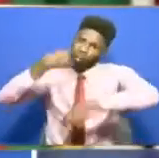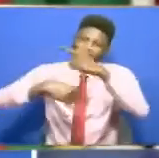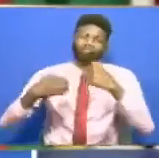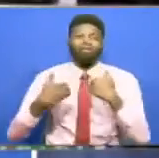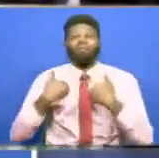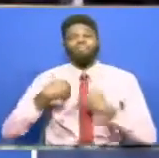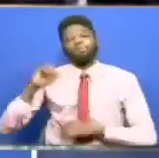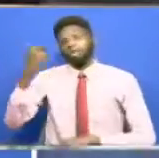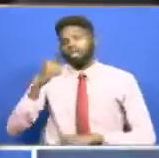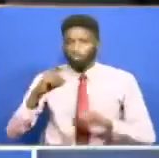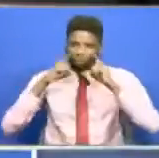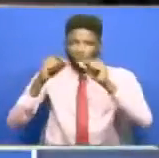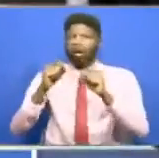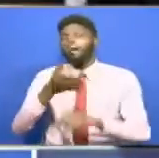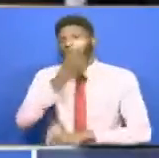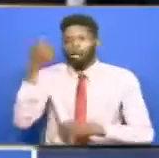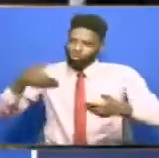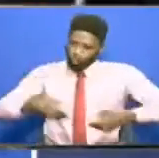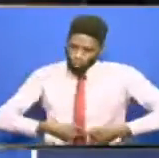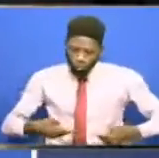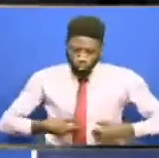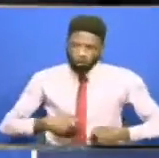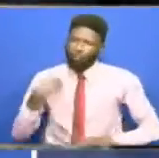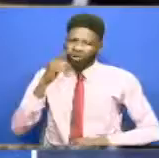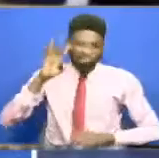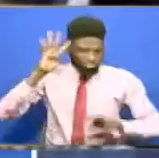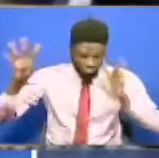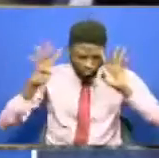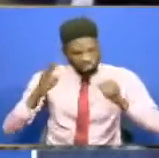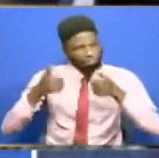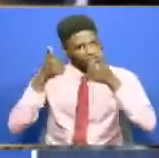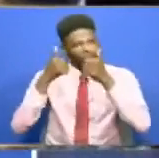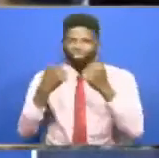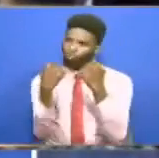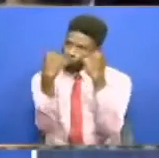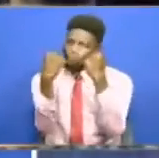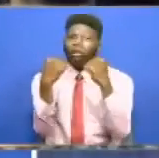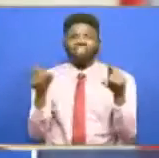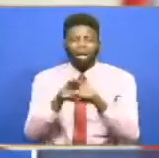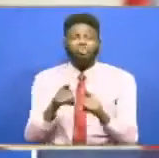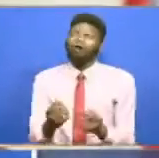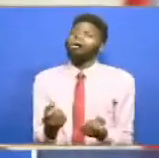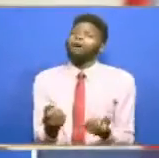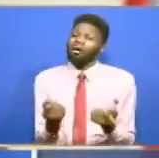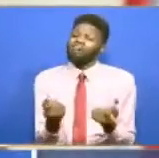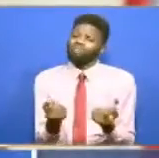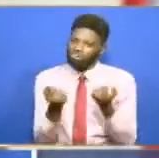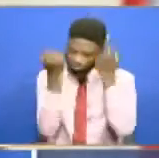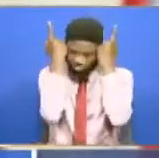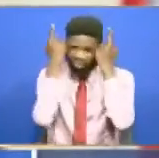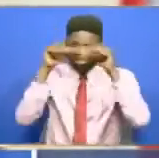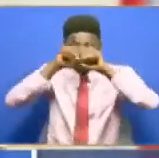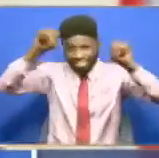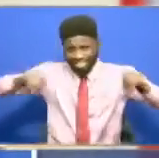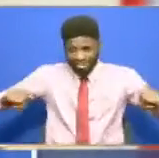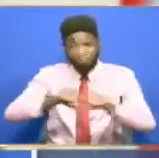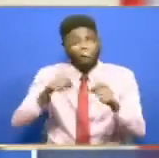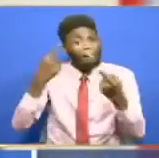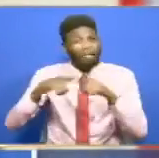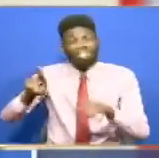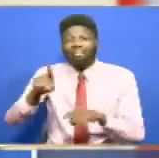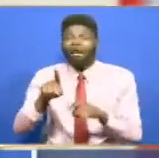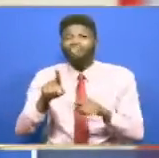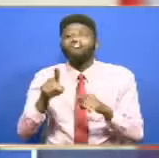umewadia kwa kiongozi chipukizi, mbunifu na mwenye ukomavu, mtu anayefahamu mfumo bali si mtumwa wa mfumo huo,